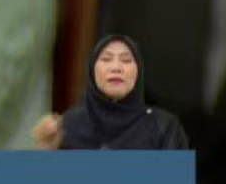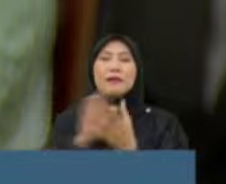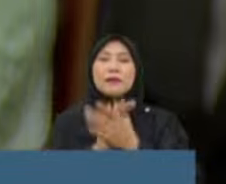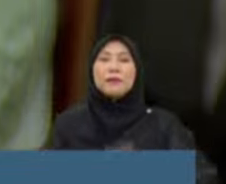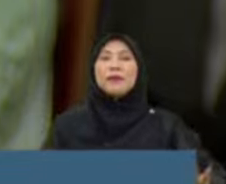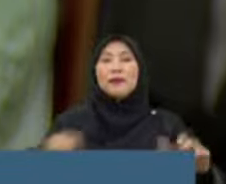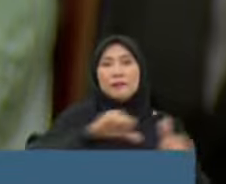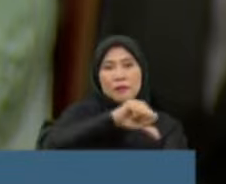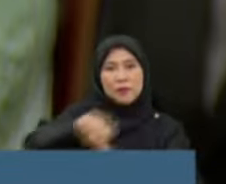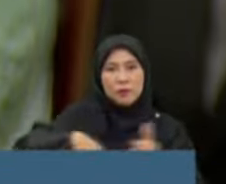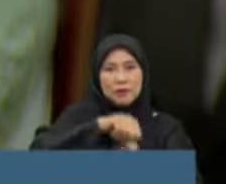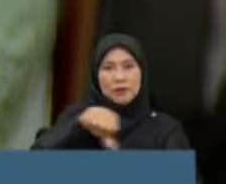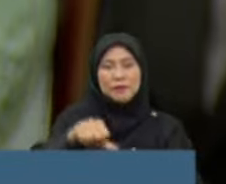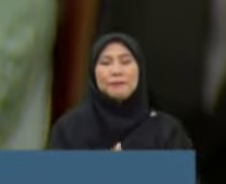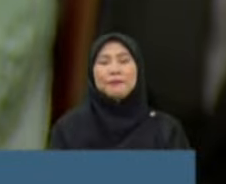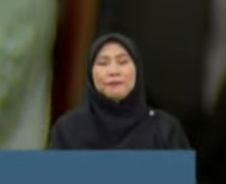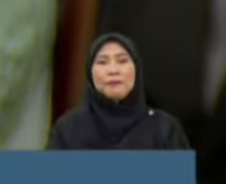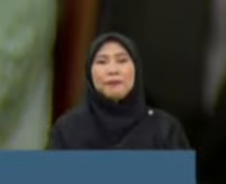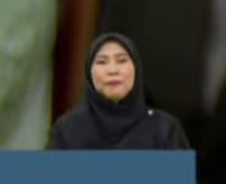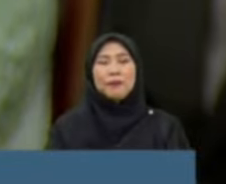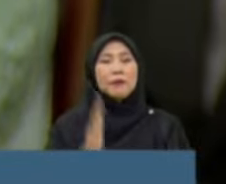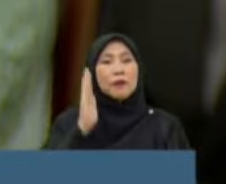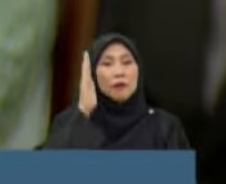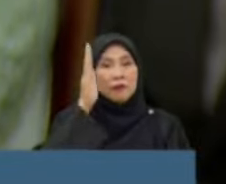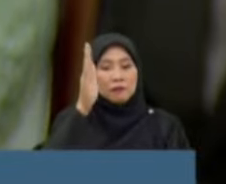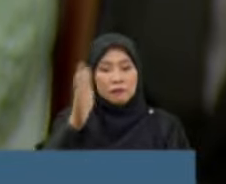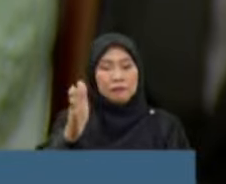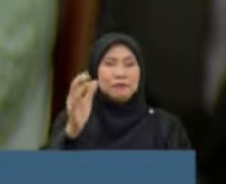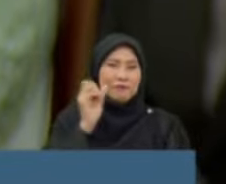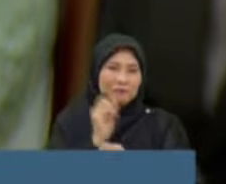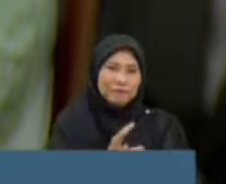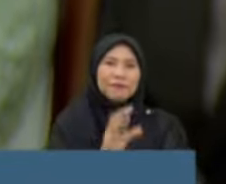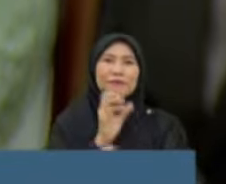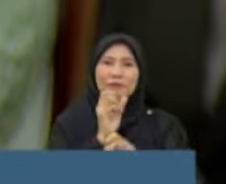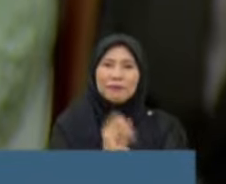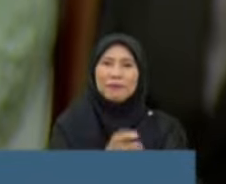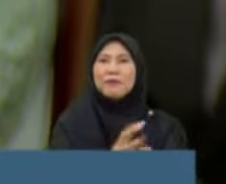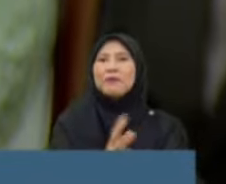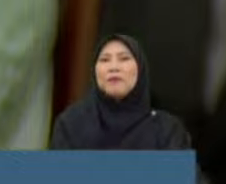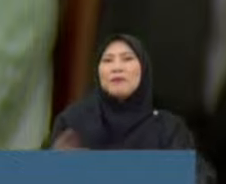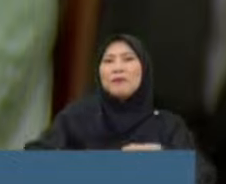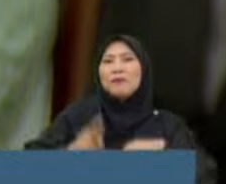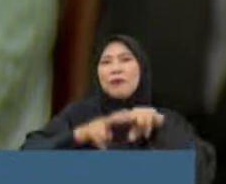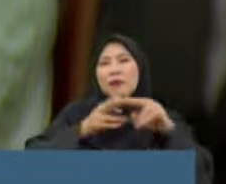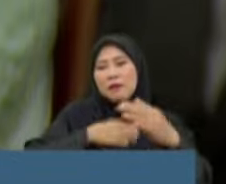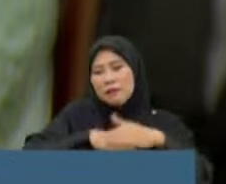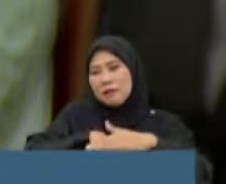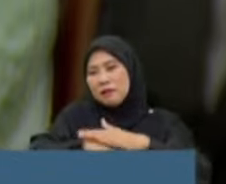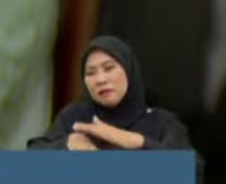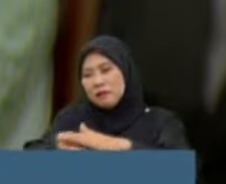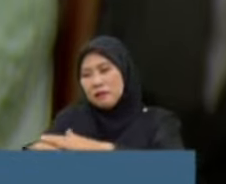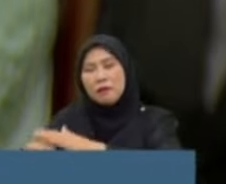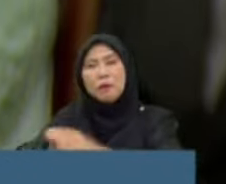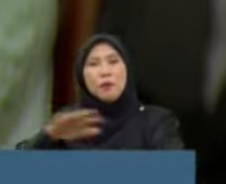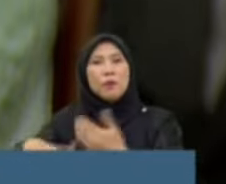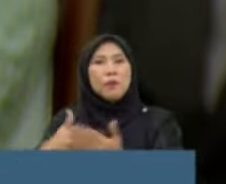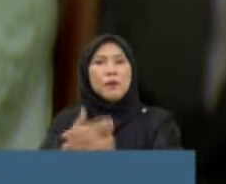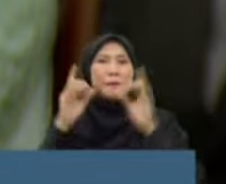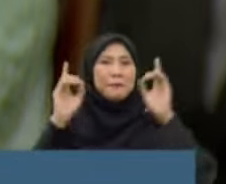Kerajaan Kebahaduli Tuanku akan terus berusaha keras untuk meningkatkan akses kepada pendidikan